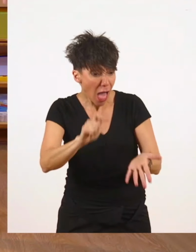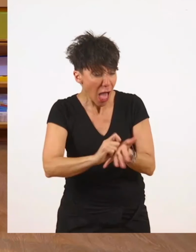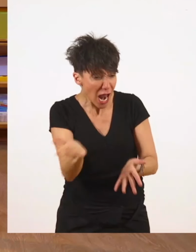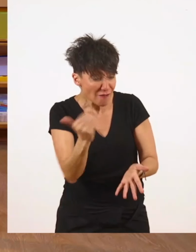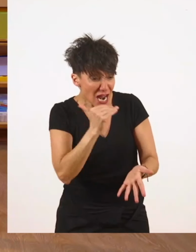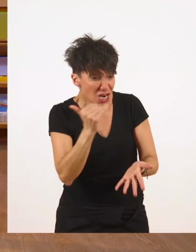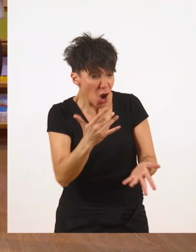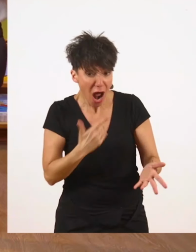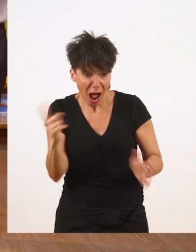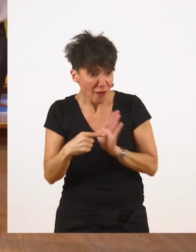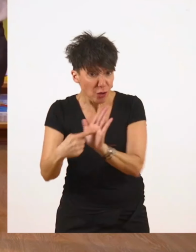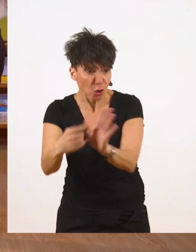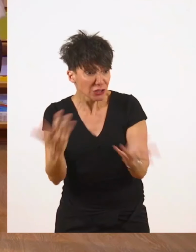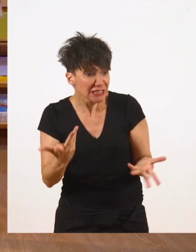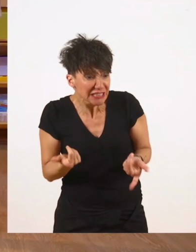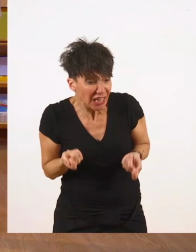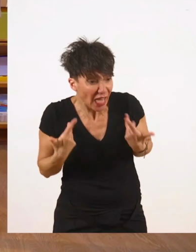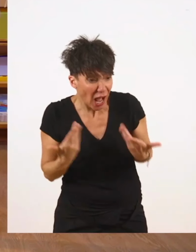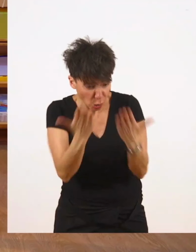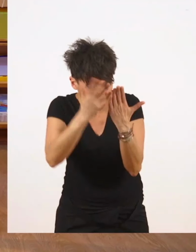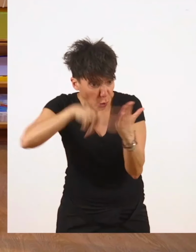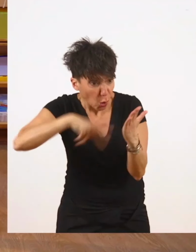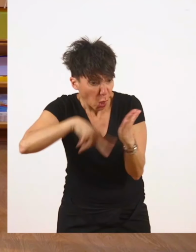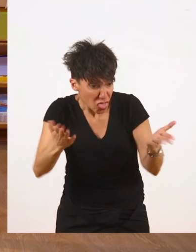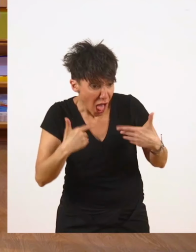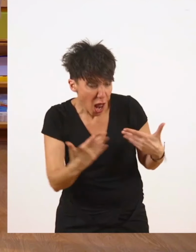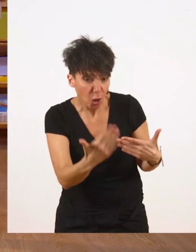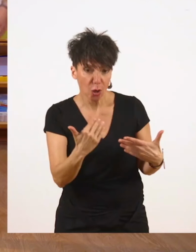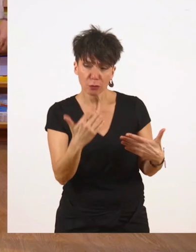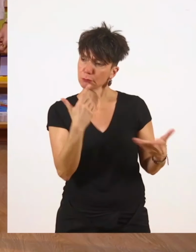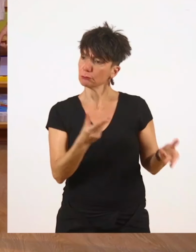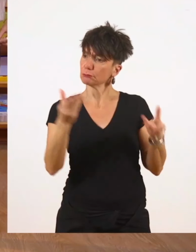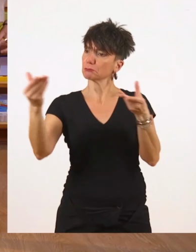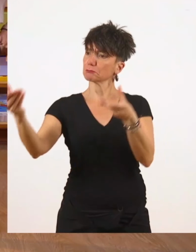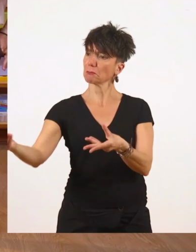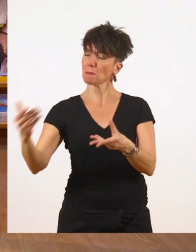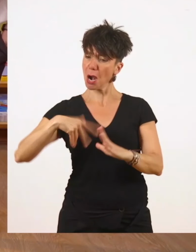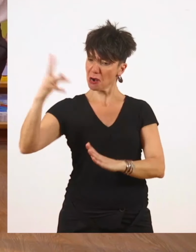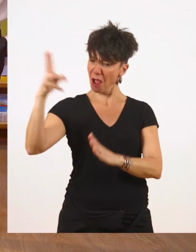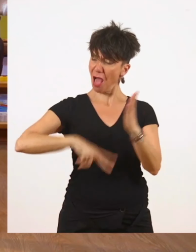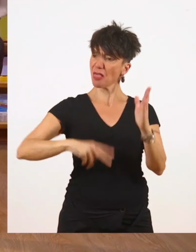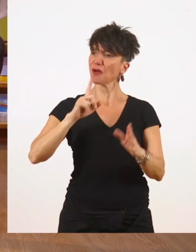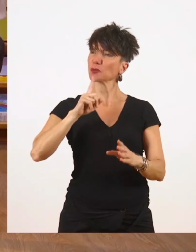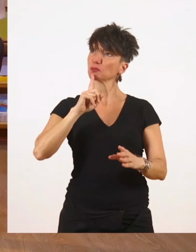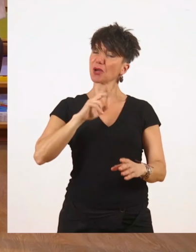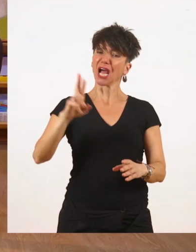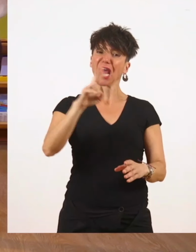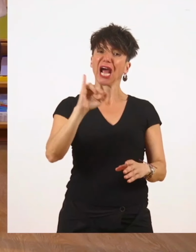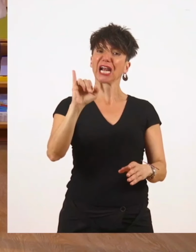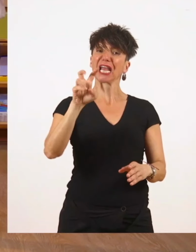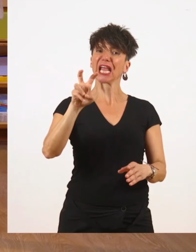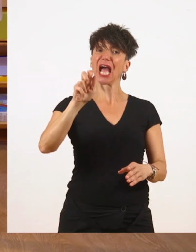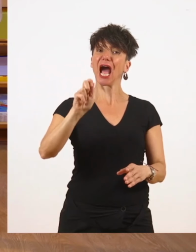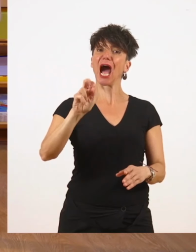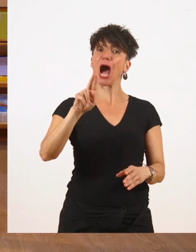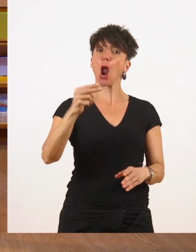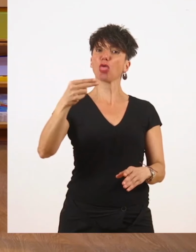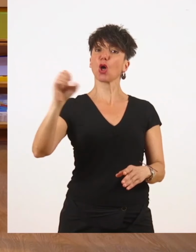έτοιμος ένας ριχάρδος. Ωραία! Και αυτά